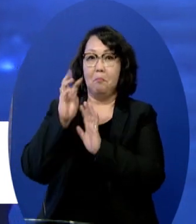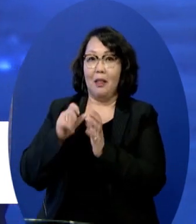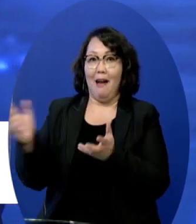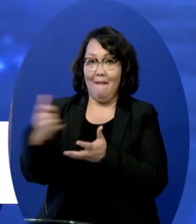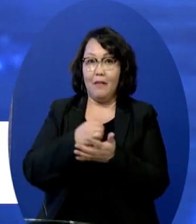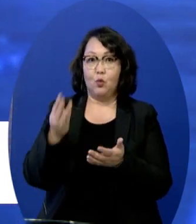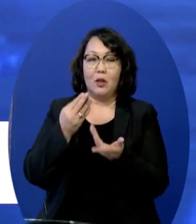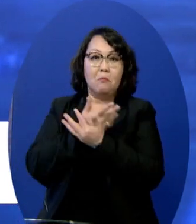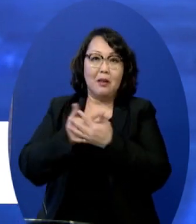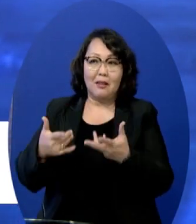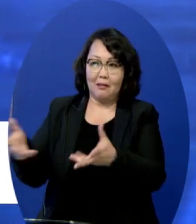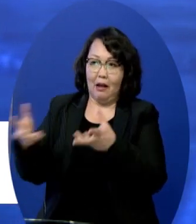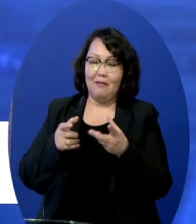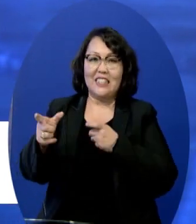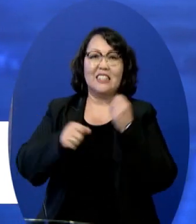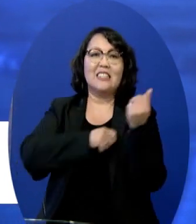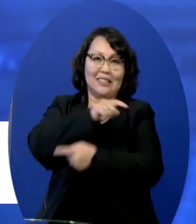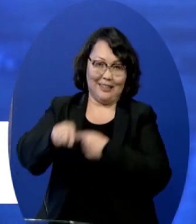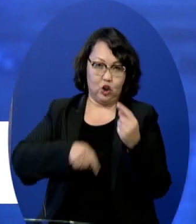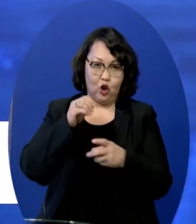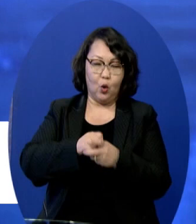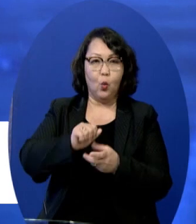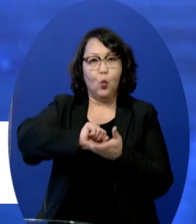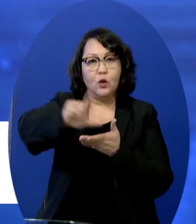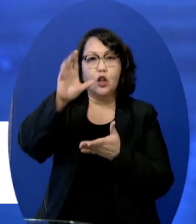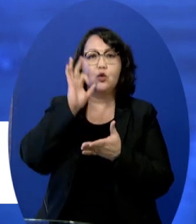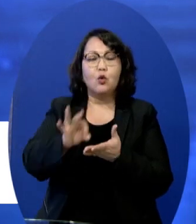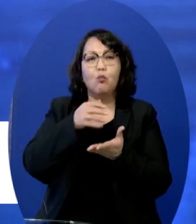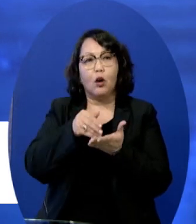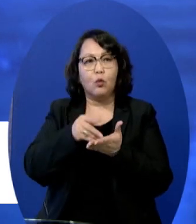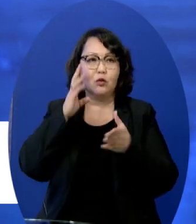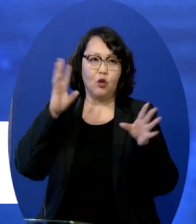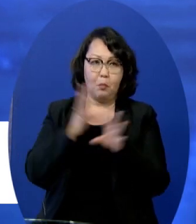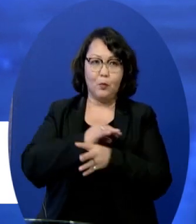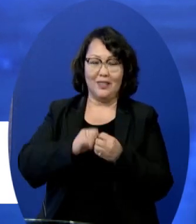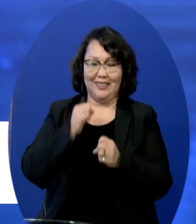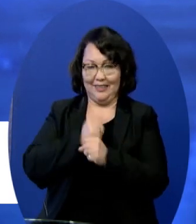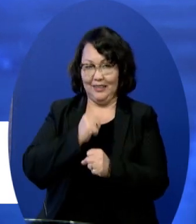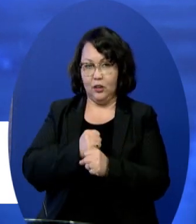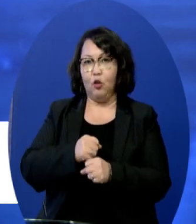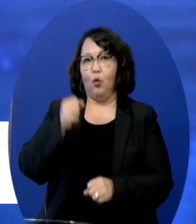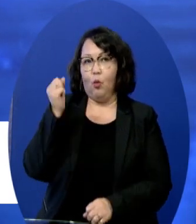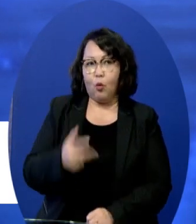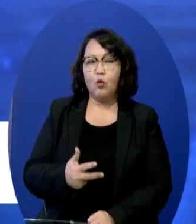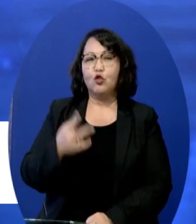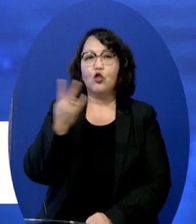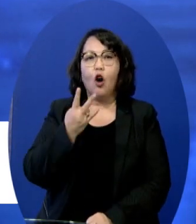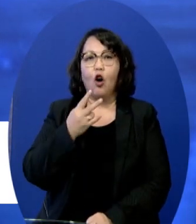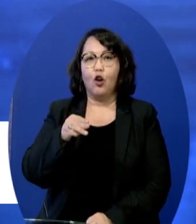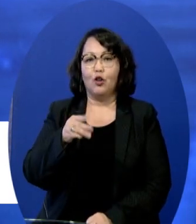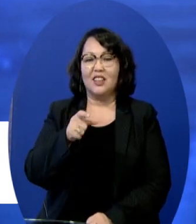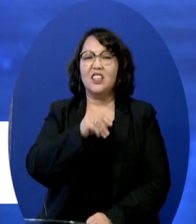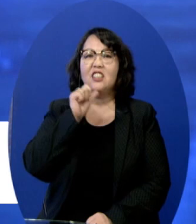гаралтай бүтээгдэхүүний үн цэнтэй байлгах чиглэл рүү илүү анхаарах хэрэгтэй. За нөгөө төлөвтэй бид нар тижээлийн ургамлыг тармилжуулах. Тэгээ ногоон тижээл бэлтгэх ажил